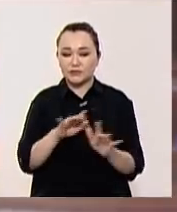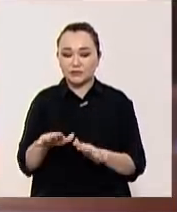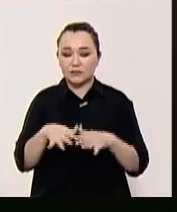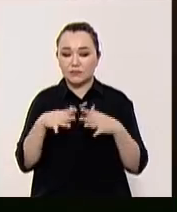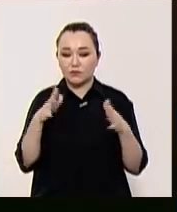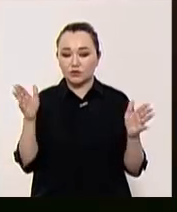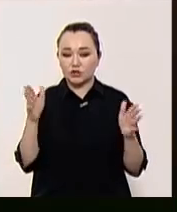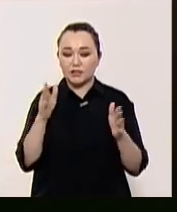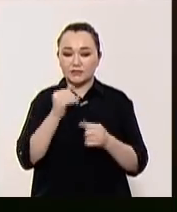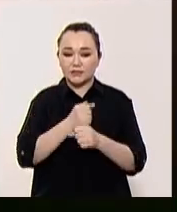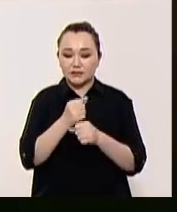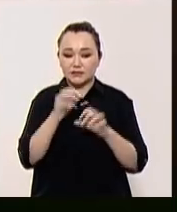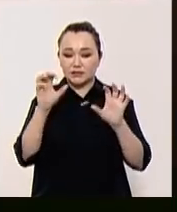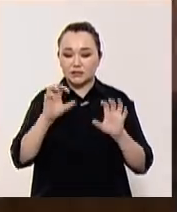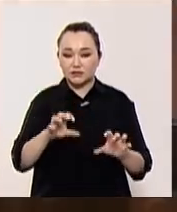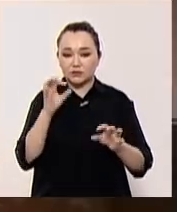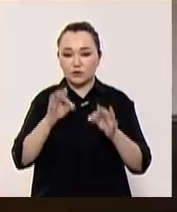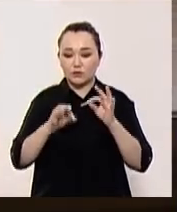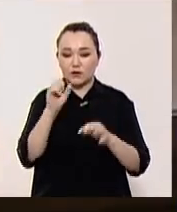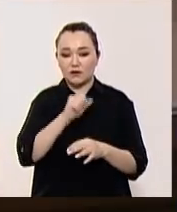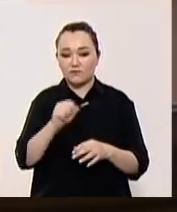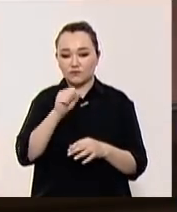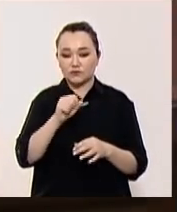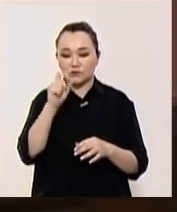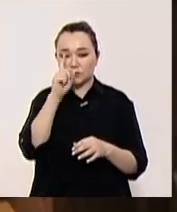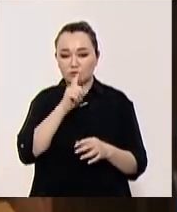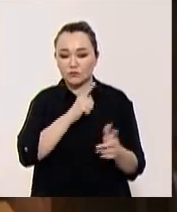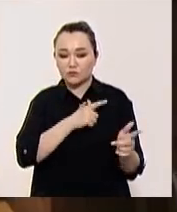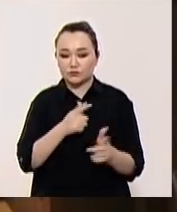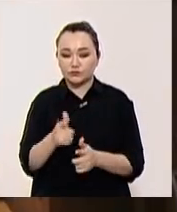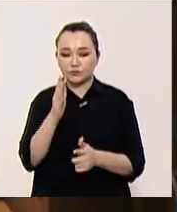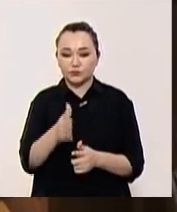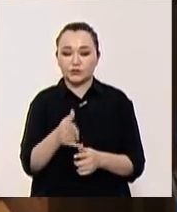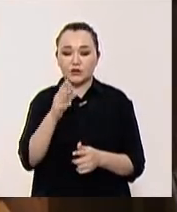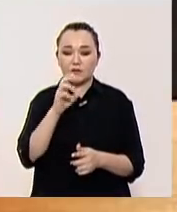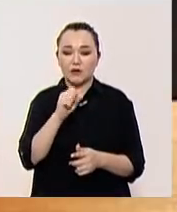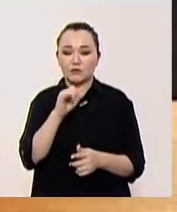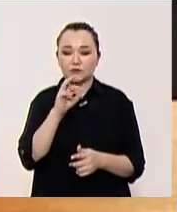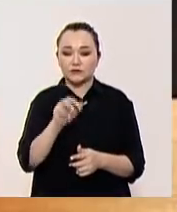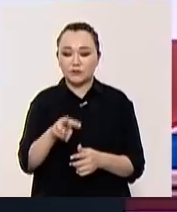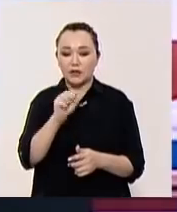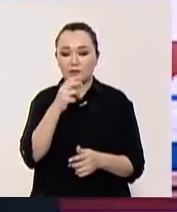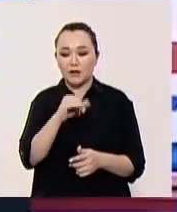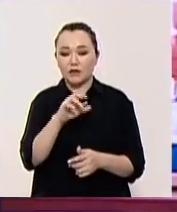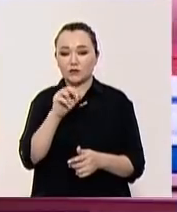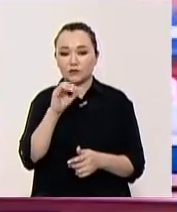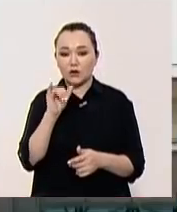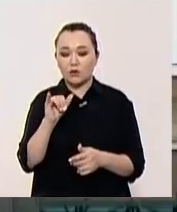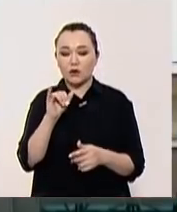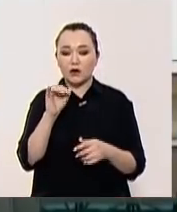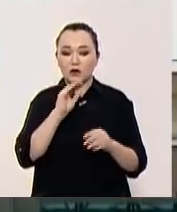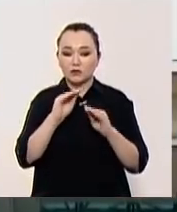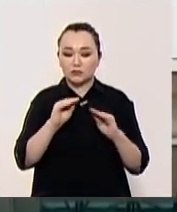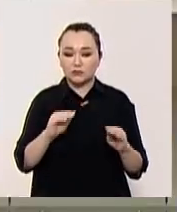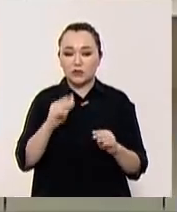кеңейтуге бағытталған заң нормалары тамыз айында әзірленеді екен. Ал маусымда Абай, Ұлытау облыстарын құру,